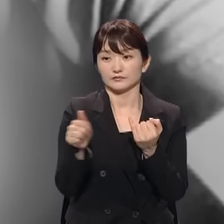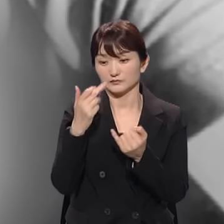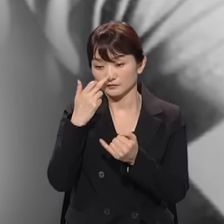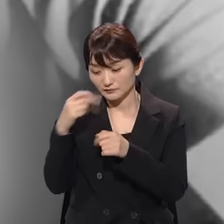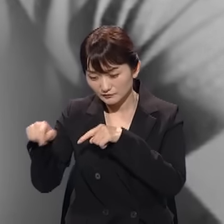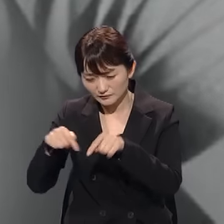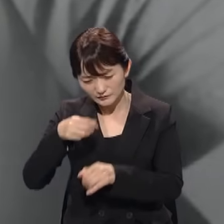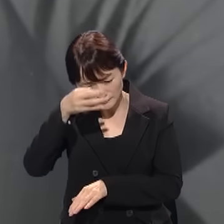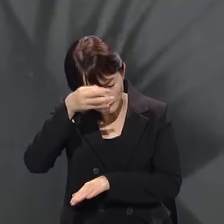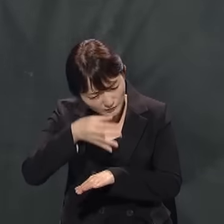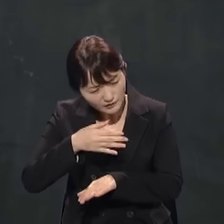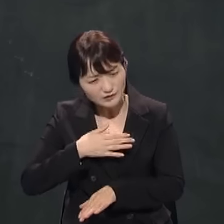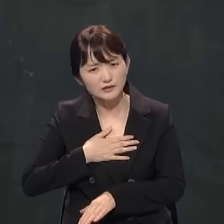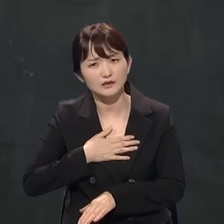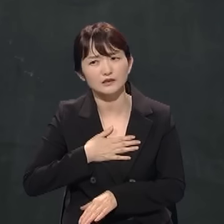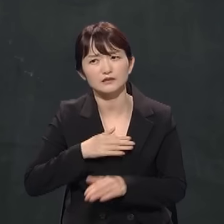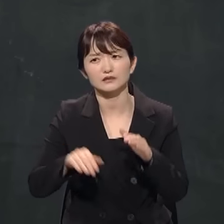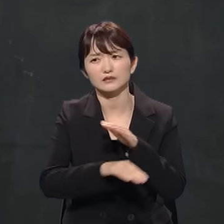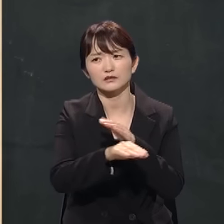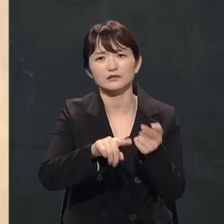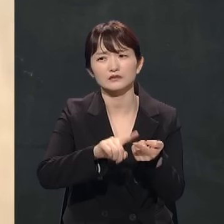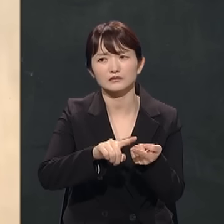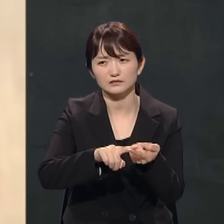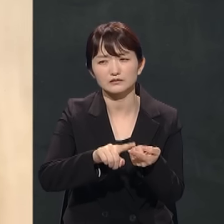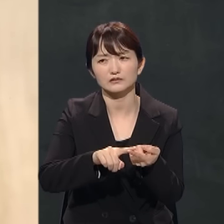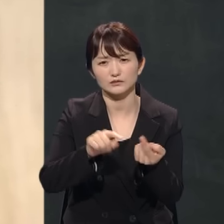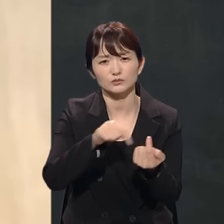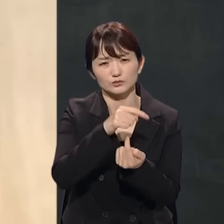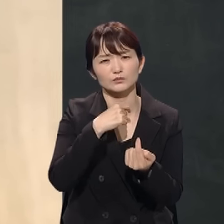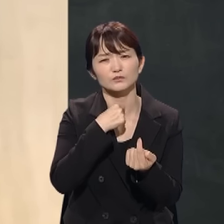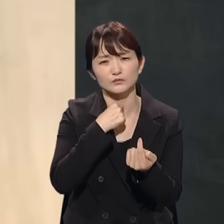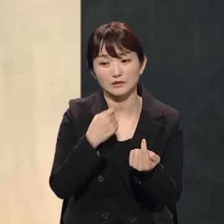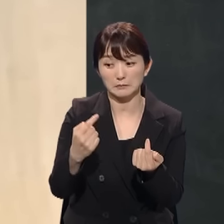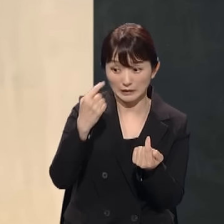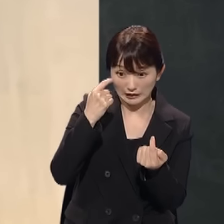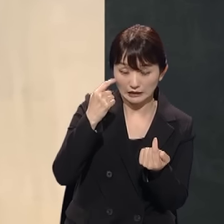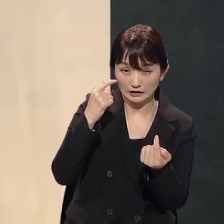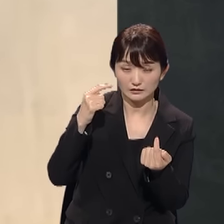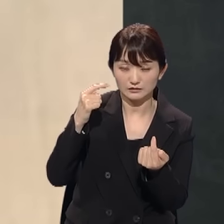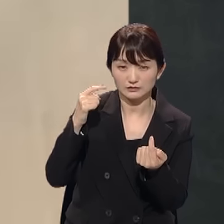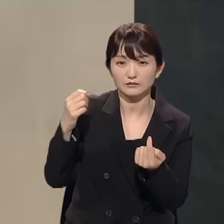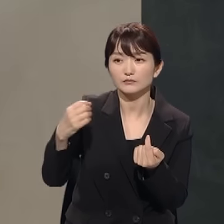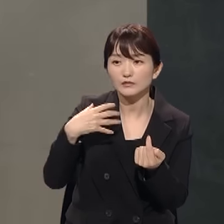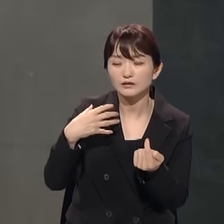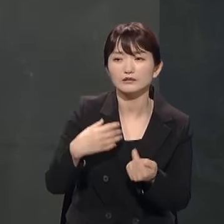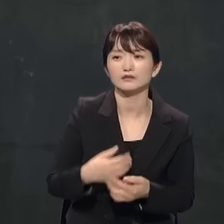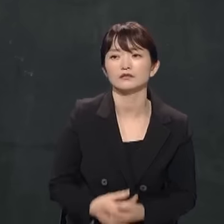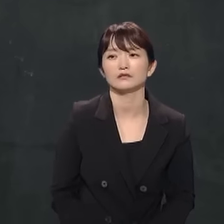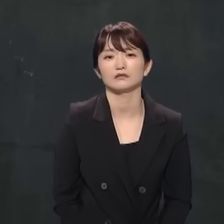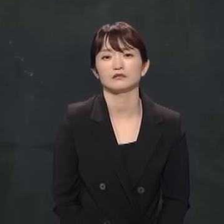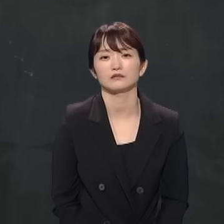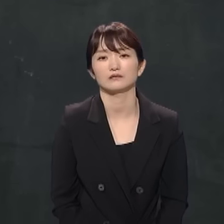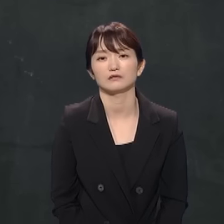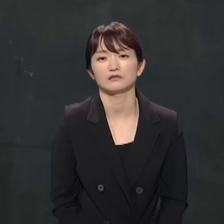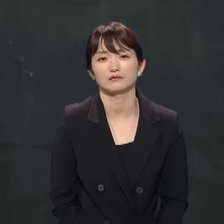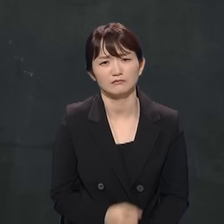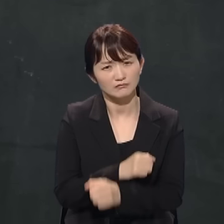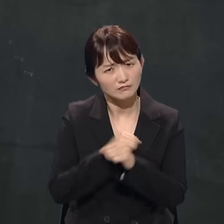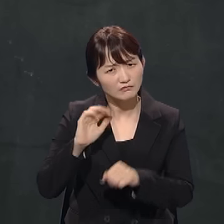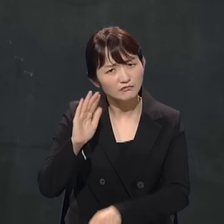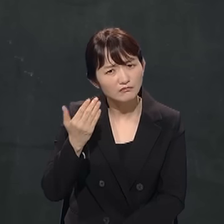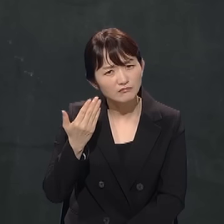미안하다. 나는 가정을 유지하고 싶다. 뭐 이랬답니다. 저렇게 들키고 나서. 네. 근데 이게 용서가